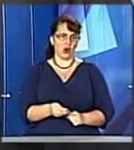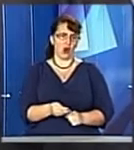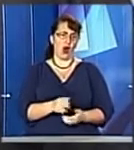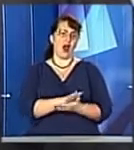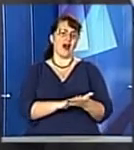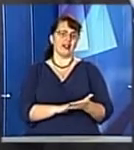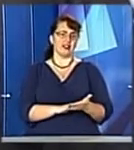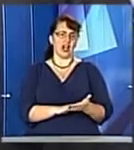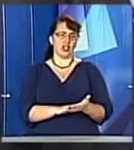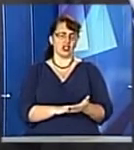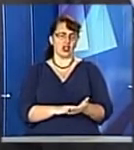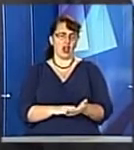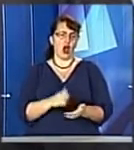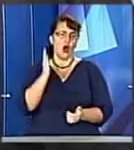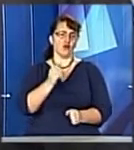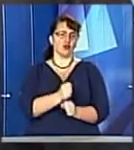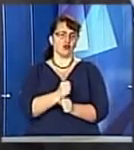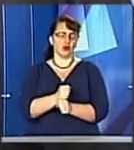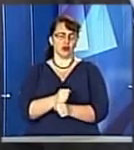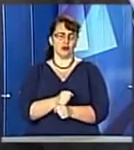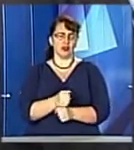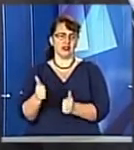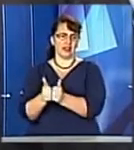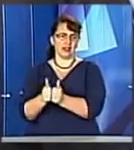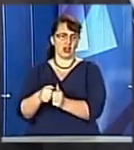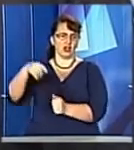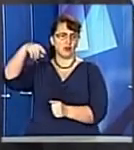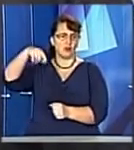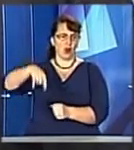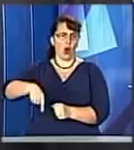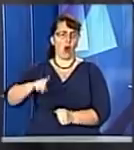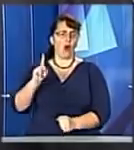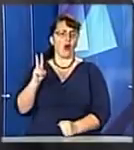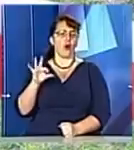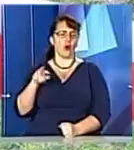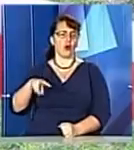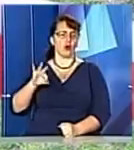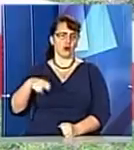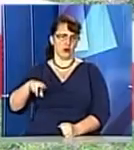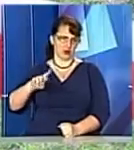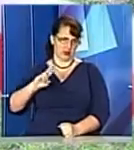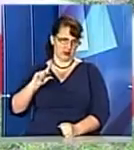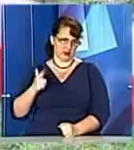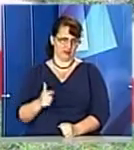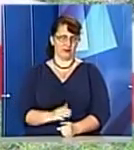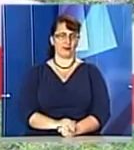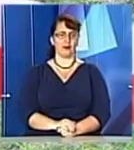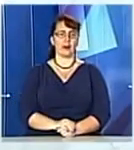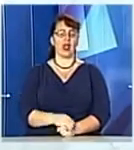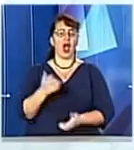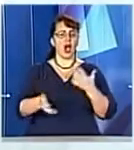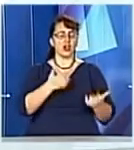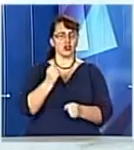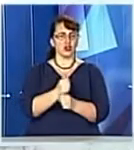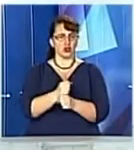наші колодці, плити вниз, вже процес наш налагоджений. Археологічні роботи, як і ремонтні,